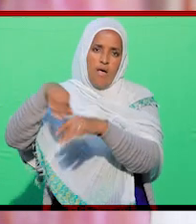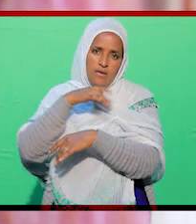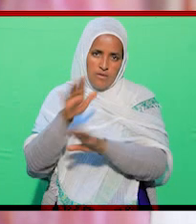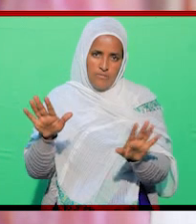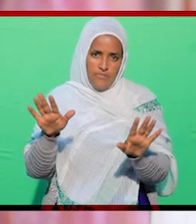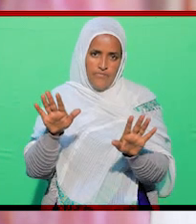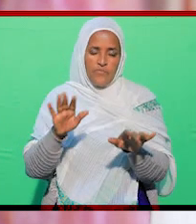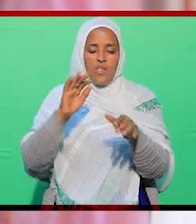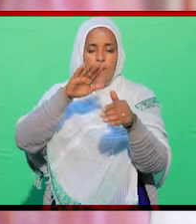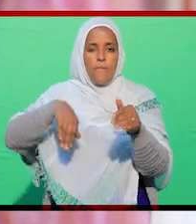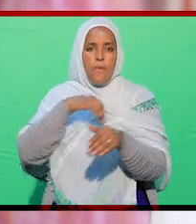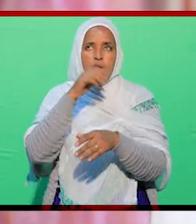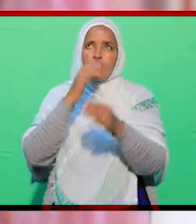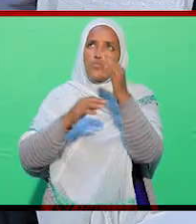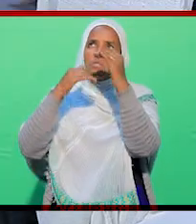ወደ ላይኛው ዓለም ነው።